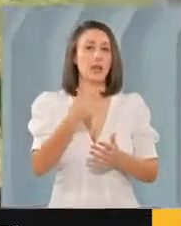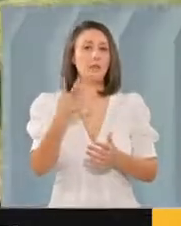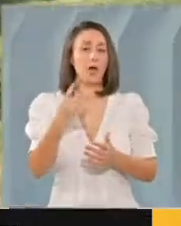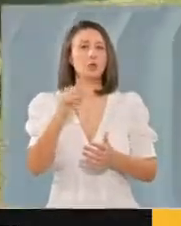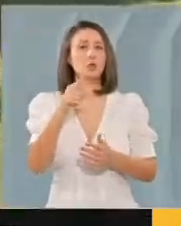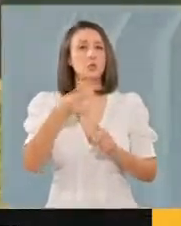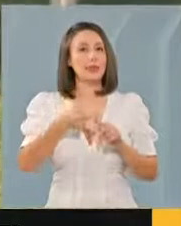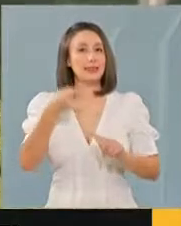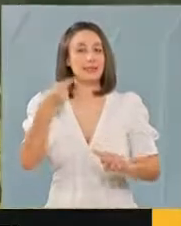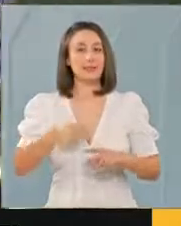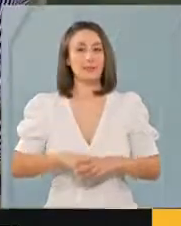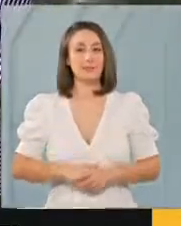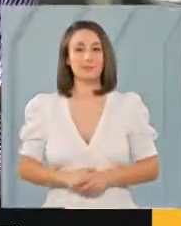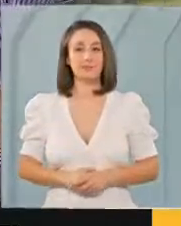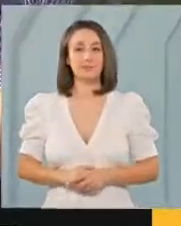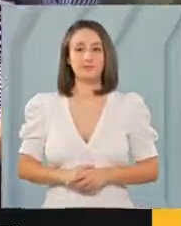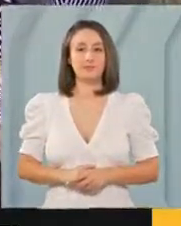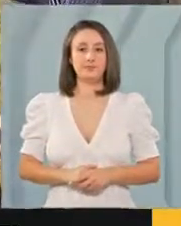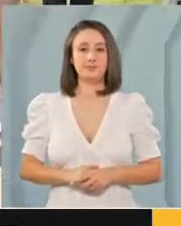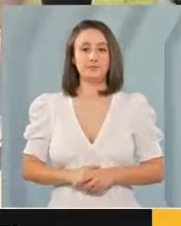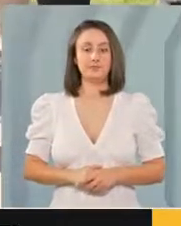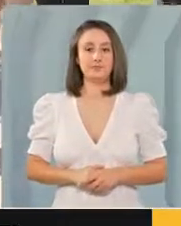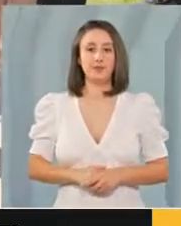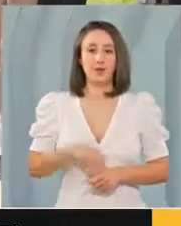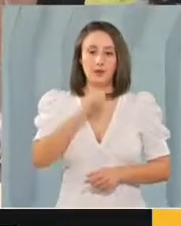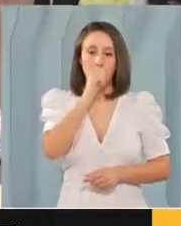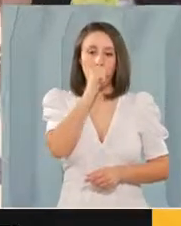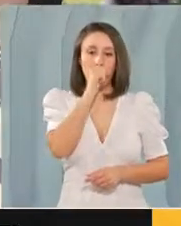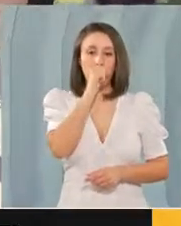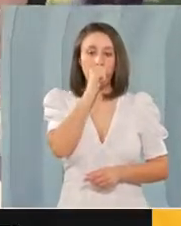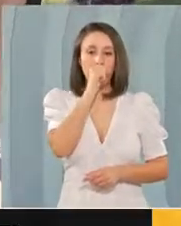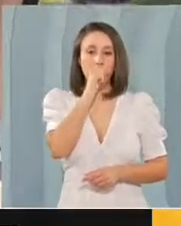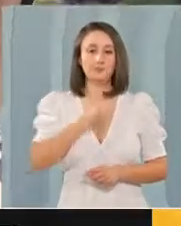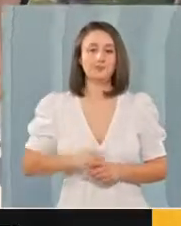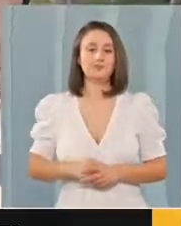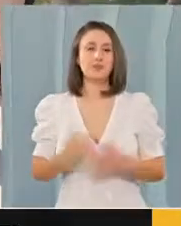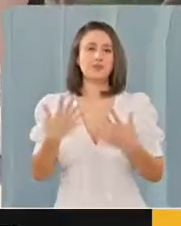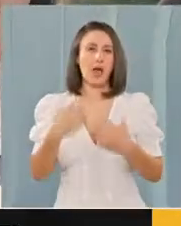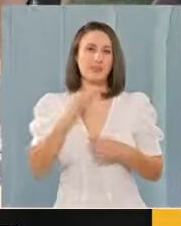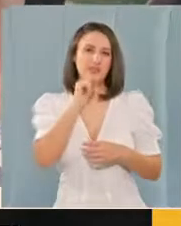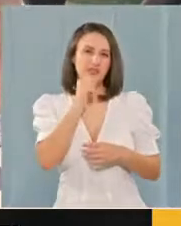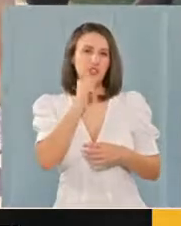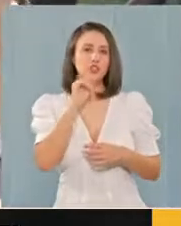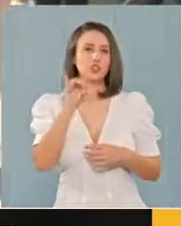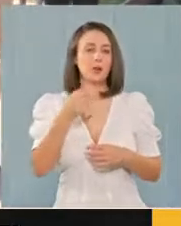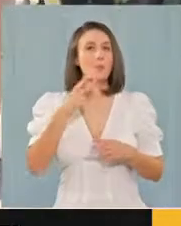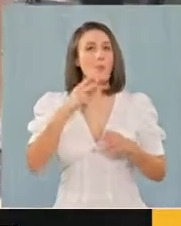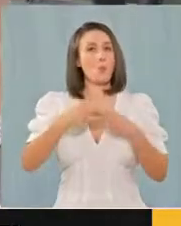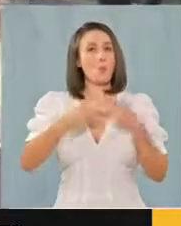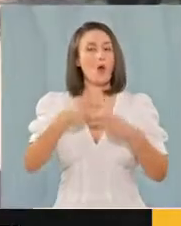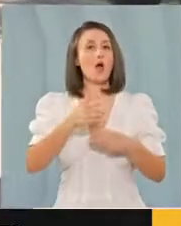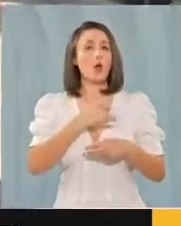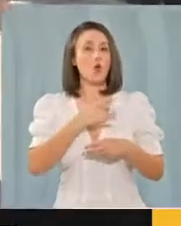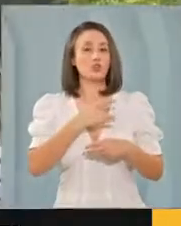3-4 litri de apă în 24 de ore. Cei mai fragili sunt vârstnicii și cei cu boli cronice,